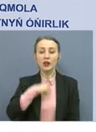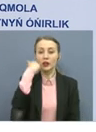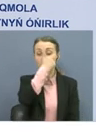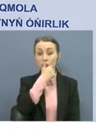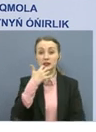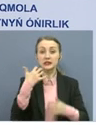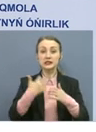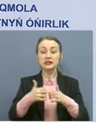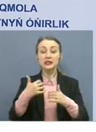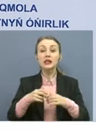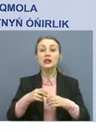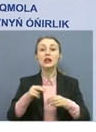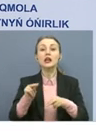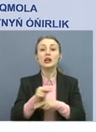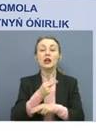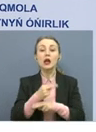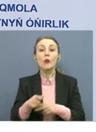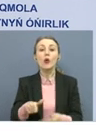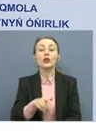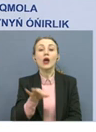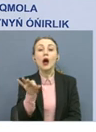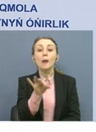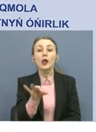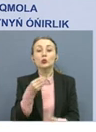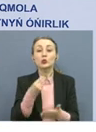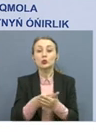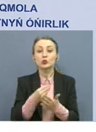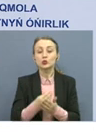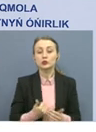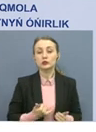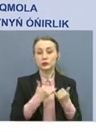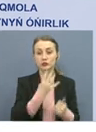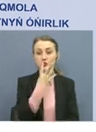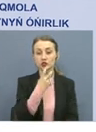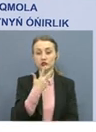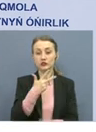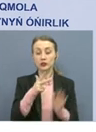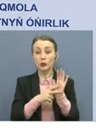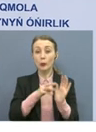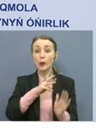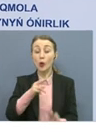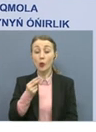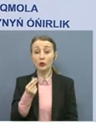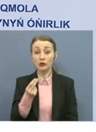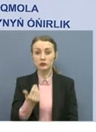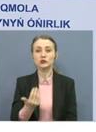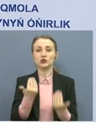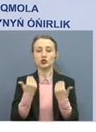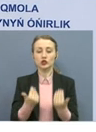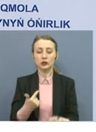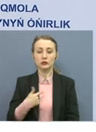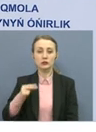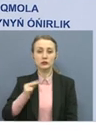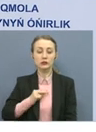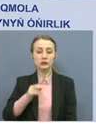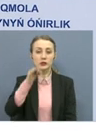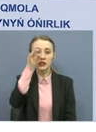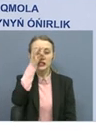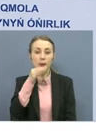жөндеуге облыстық бюджеттен 428 миллион теңге бөлінуде. Қазіргі таңда мемлекеттік жекеменшік әріптестік бағдарламасы